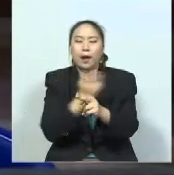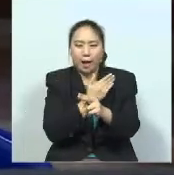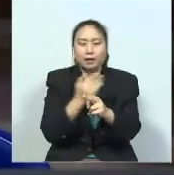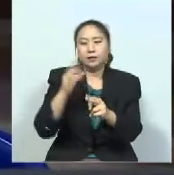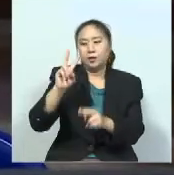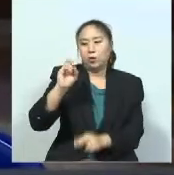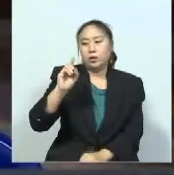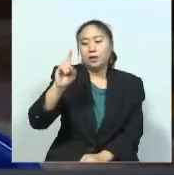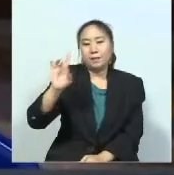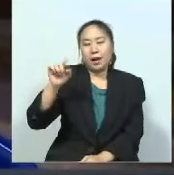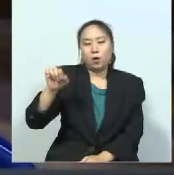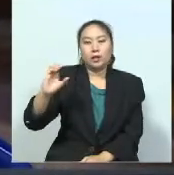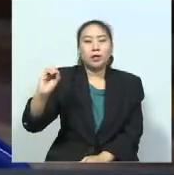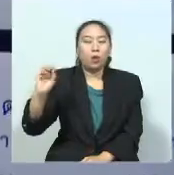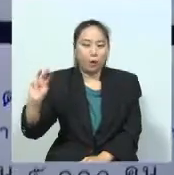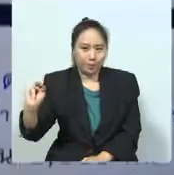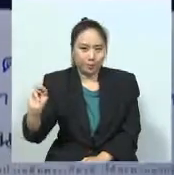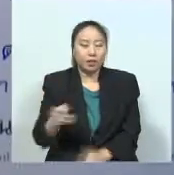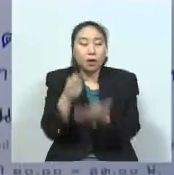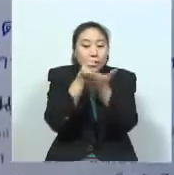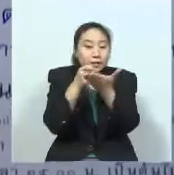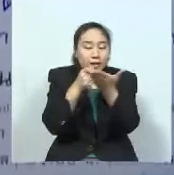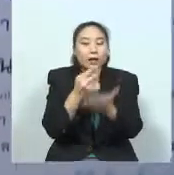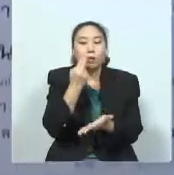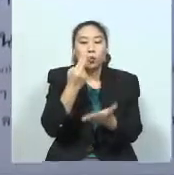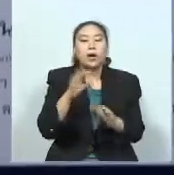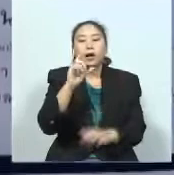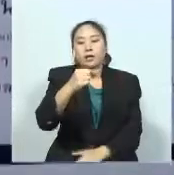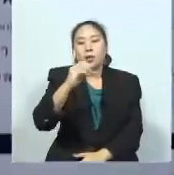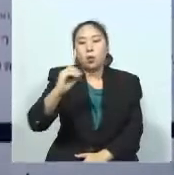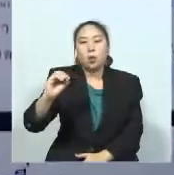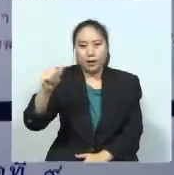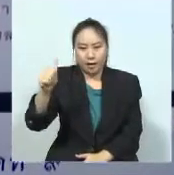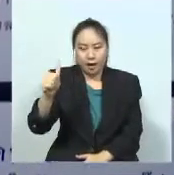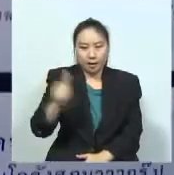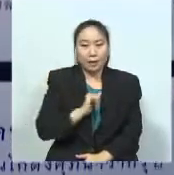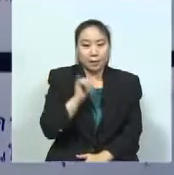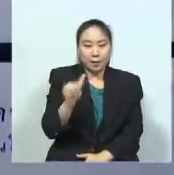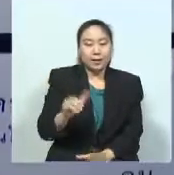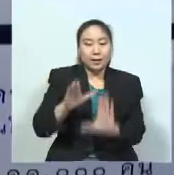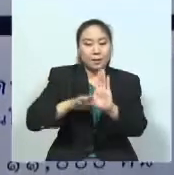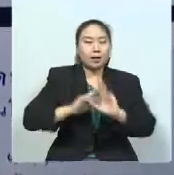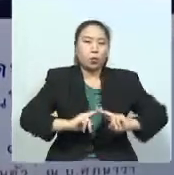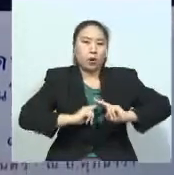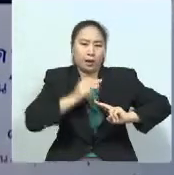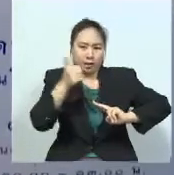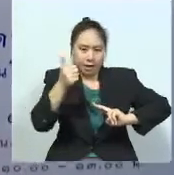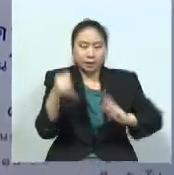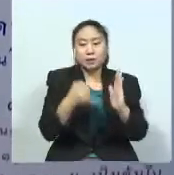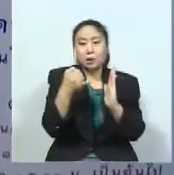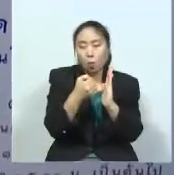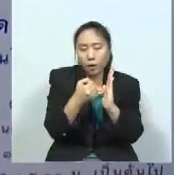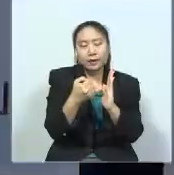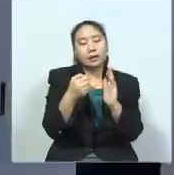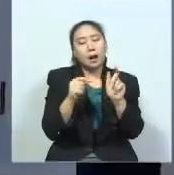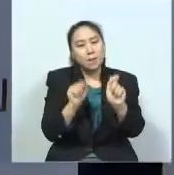www.bikeunairak2018.com เซิร์ชใน Google ก็ได้นะคะว่าใบอุ่นไอรักเดี๋ยวจะขึ้นมาเลยนะคะแล้วก็ยังเดินทางไปสมัครได้ด้วยตัวเองนะคะไปที่จังหวัดอ